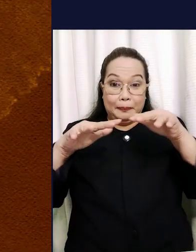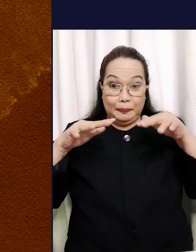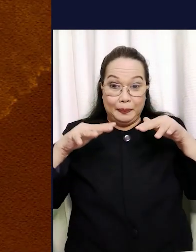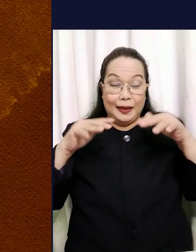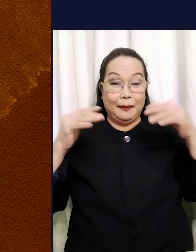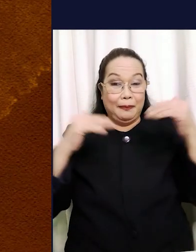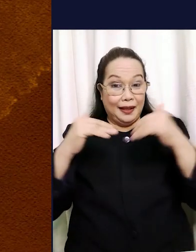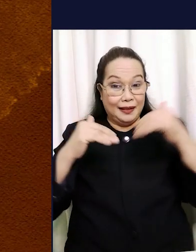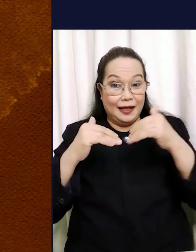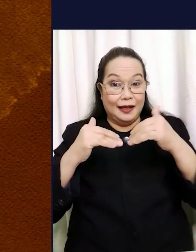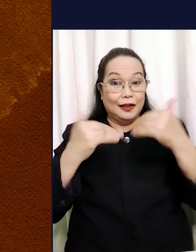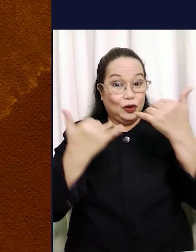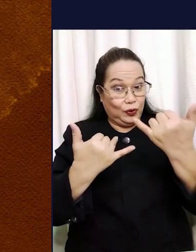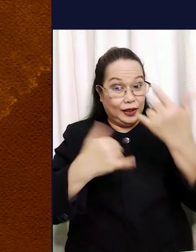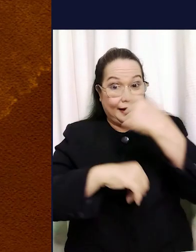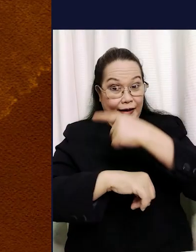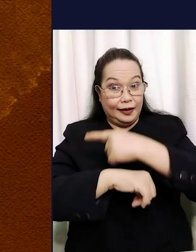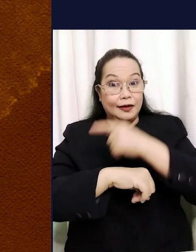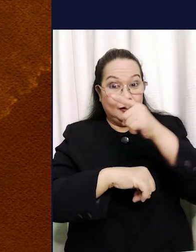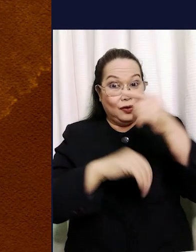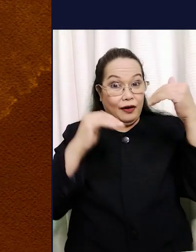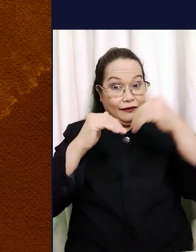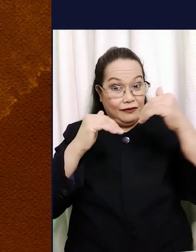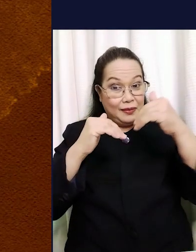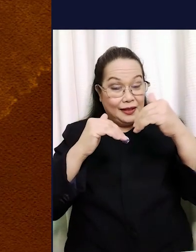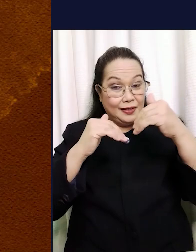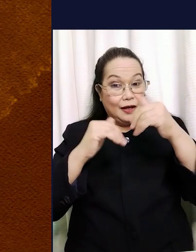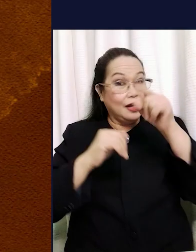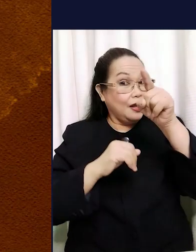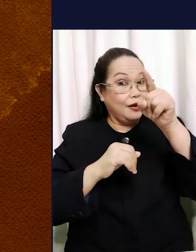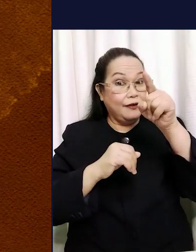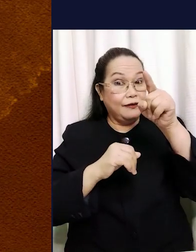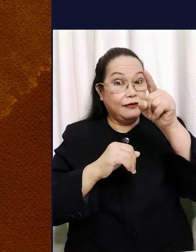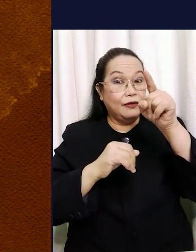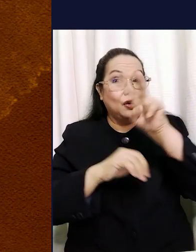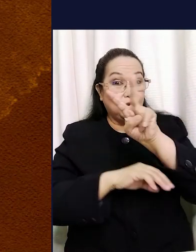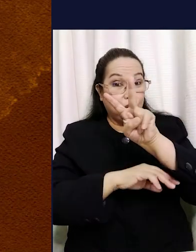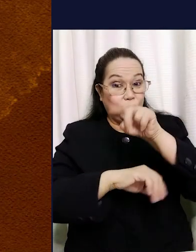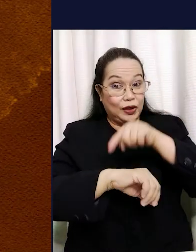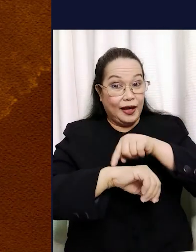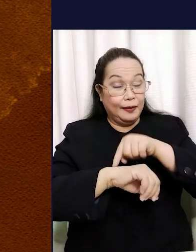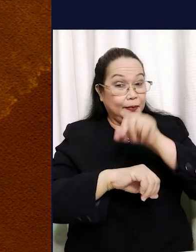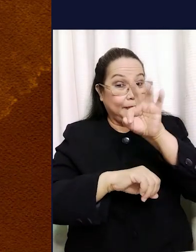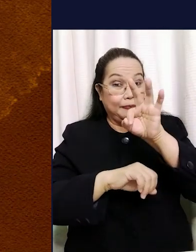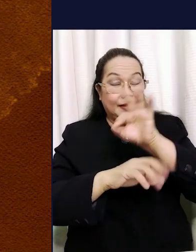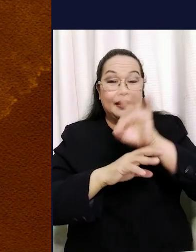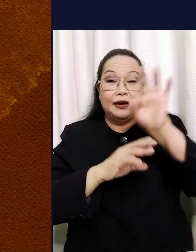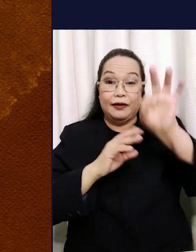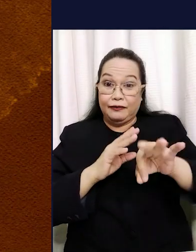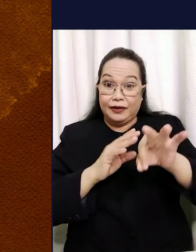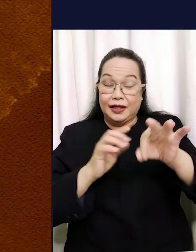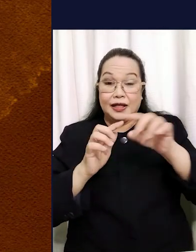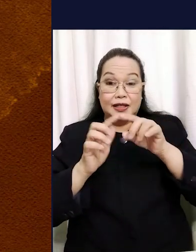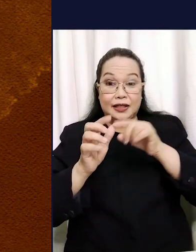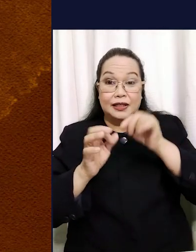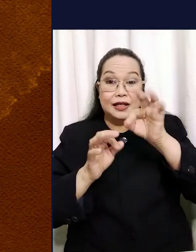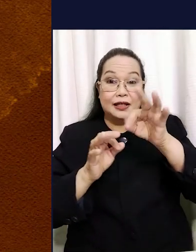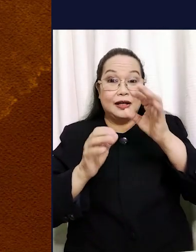meeting today at 2 o'clock. If you haven't registered, mamaya, pag natapos ang ating